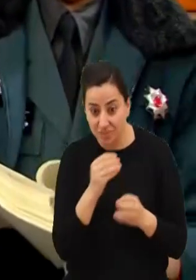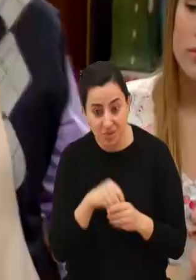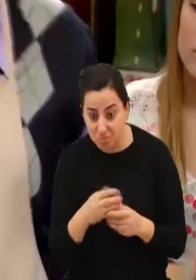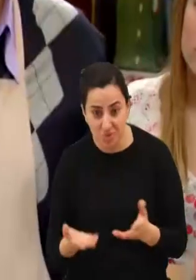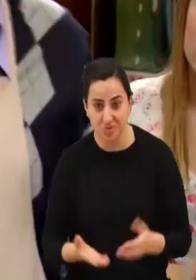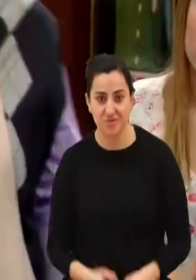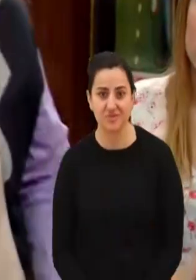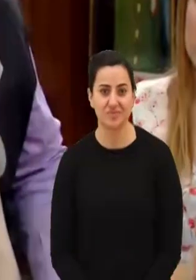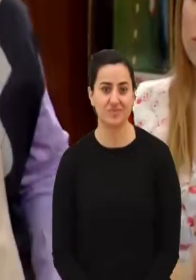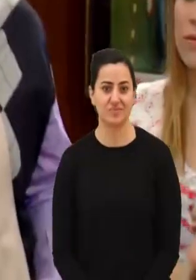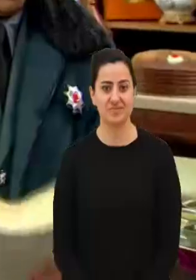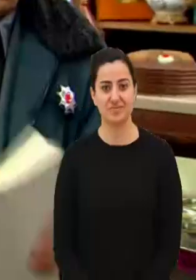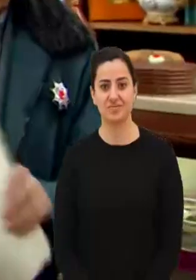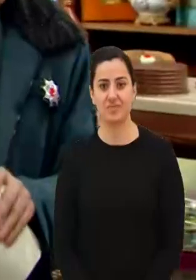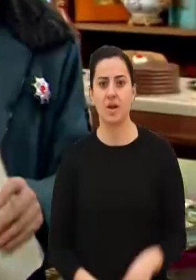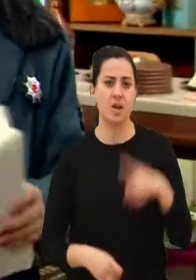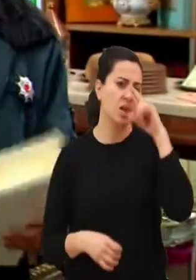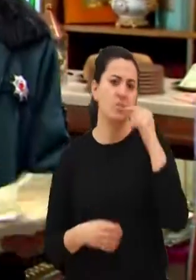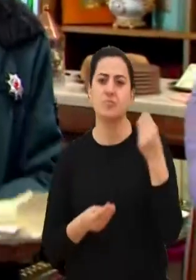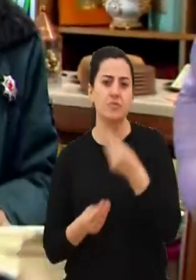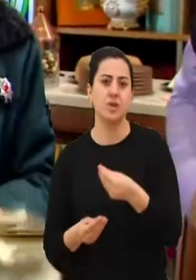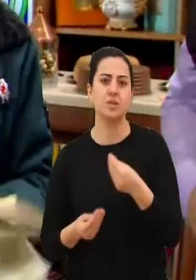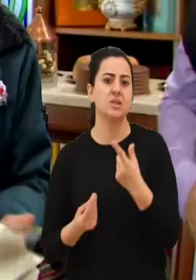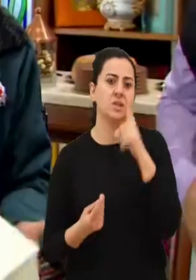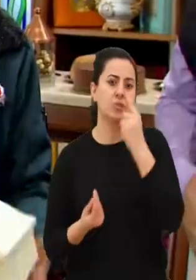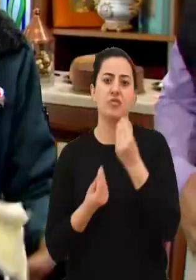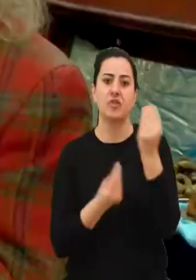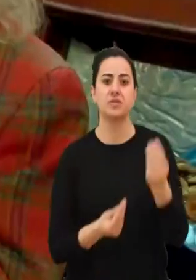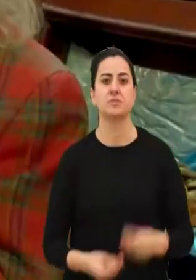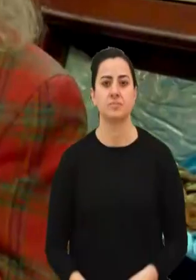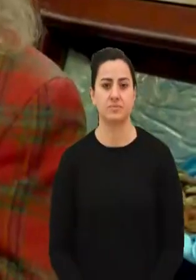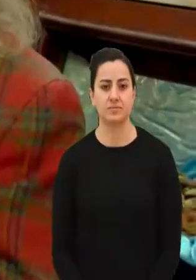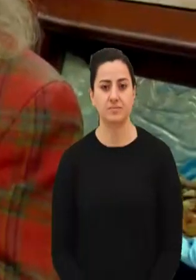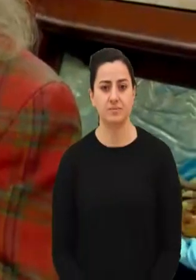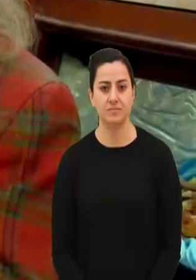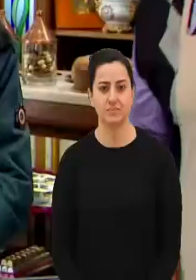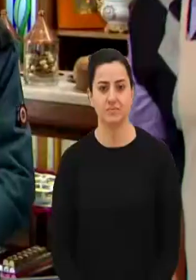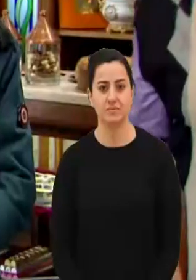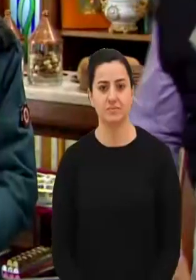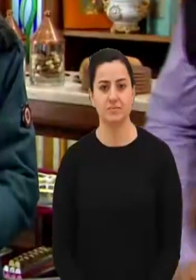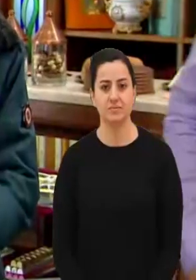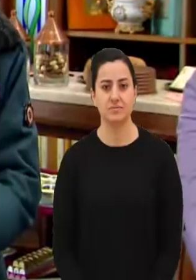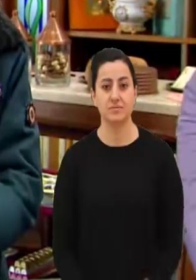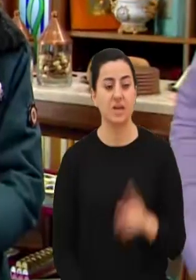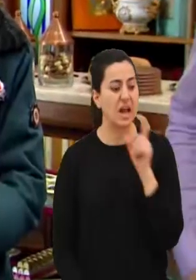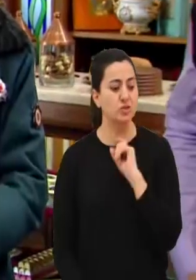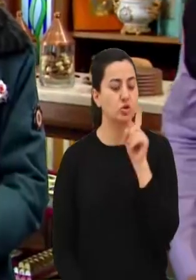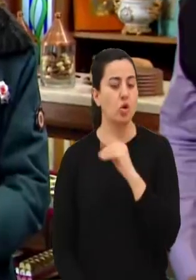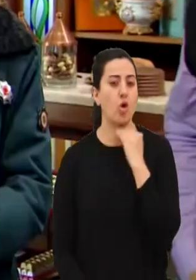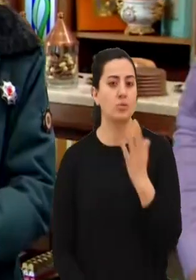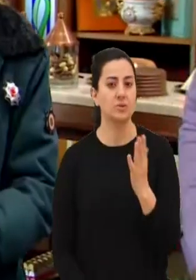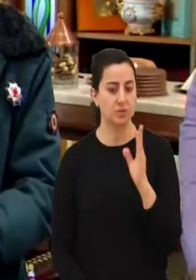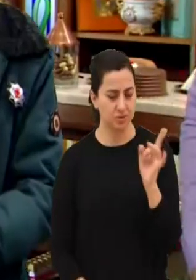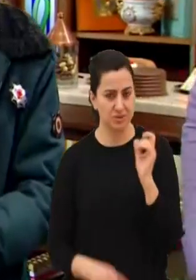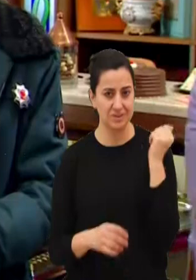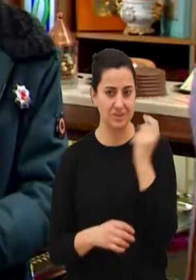iyi. Kimden aldın bunu? Kime verecektin? Yine yanlış sorulan başladın. Yanlış soruyu.